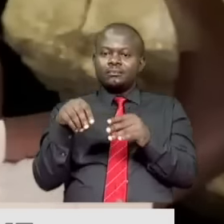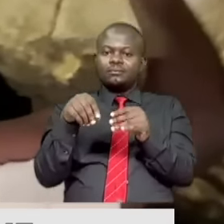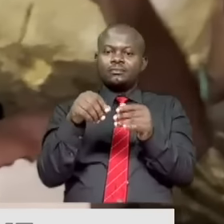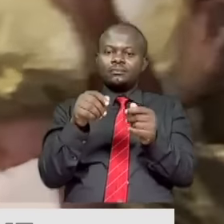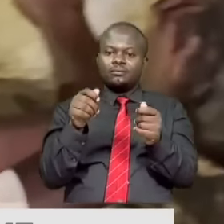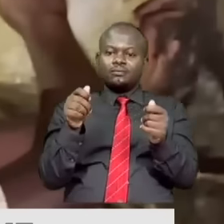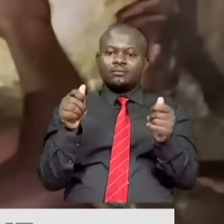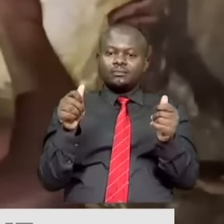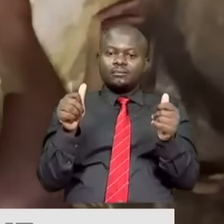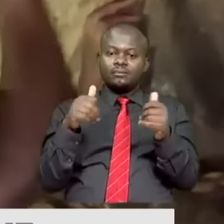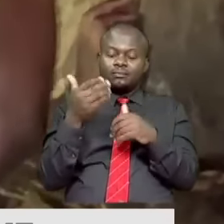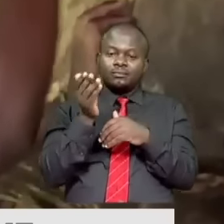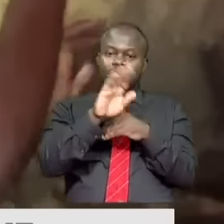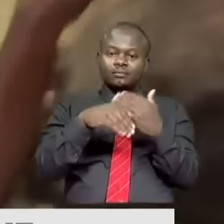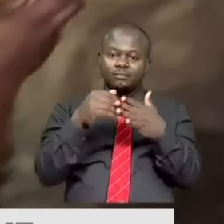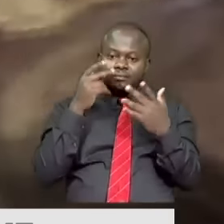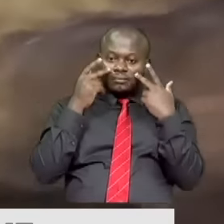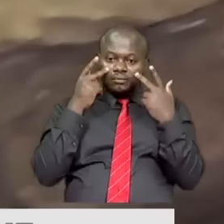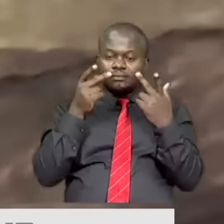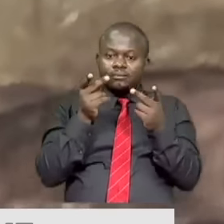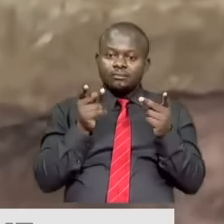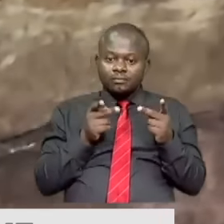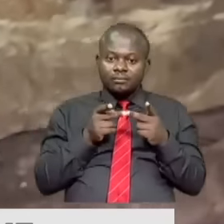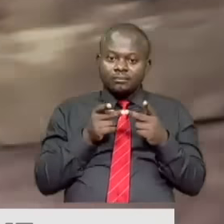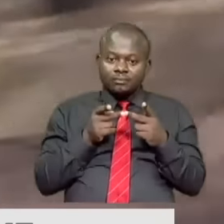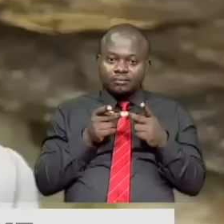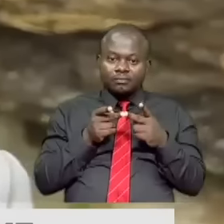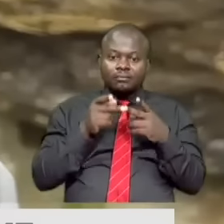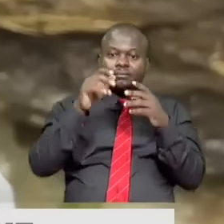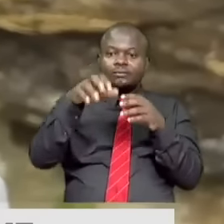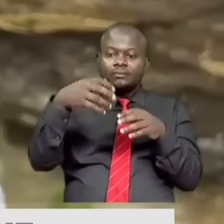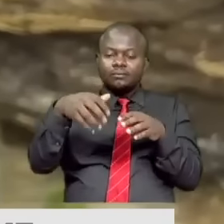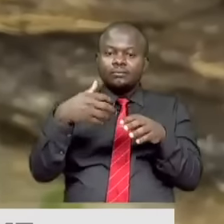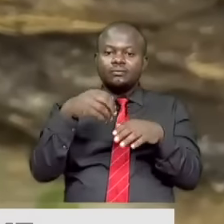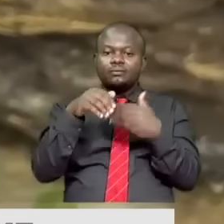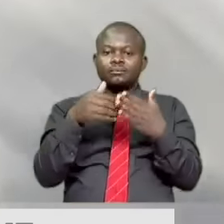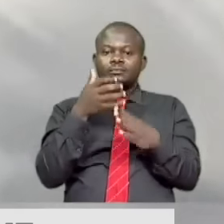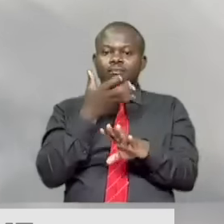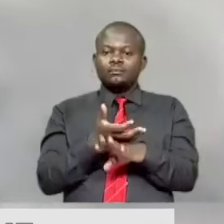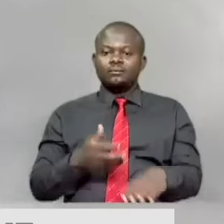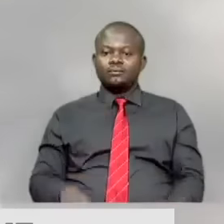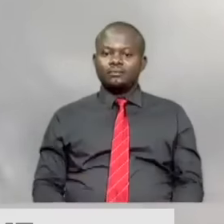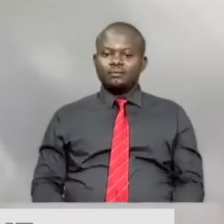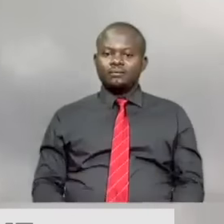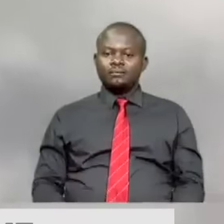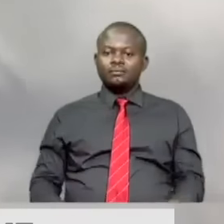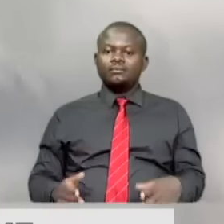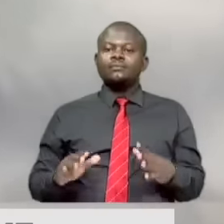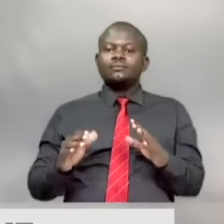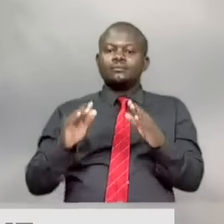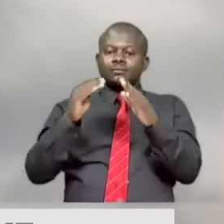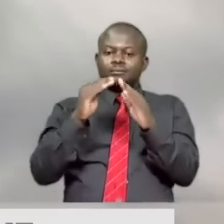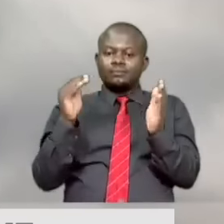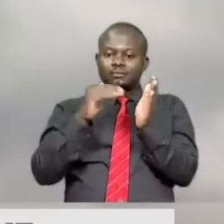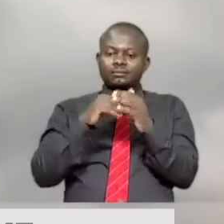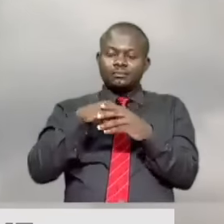urayonga. Bagarutsemo hano basanga aho wa munyu bari kuza bakawuhongora, basanga habaye urutare. Kuri uyu musozi wa Kabuye hari